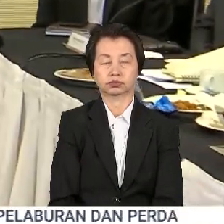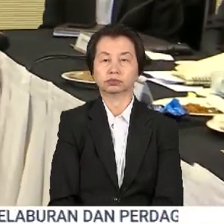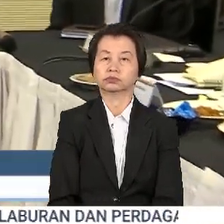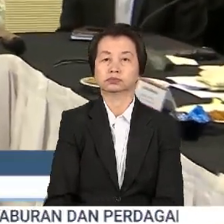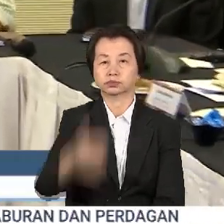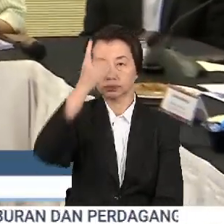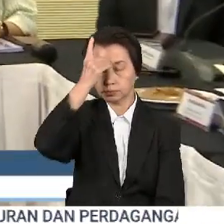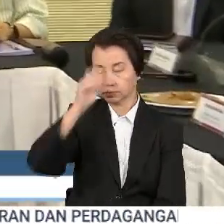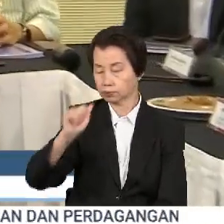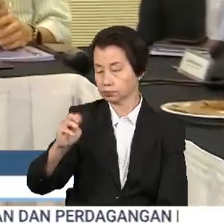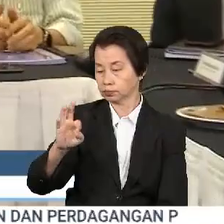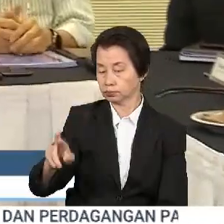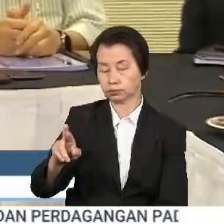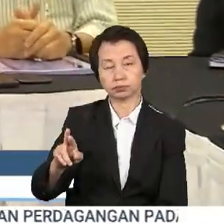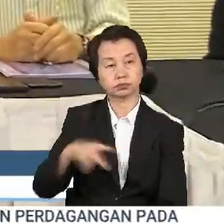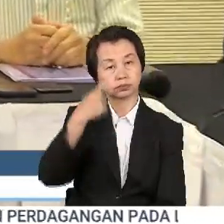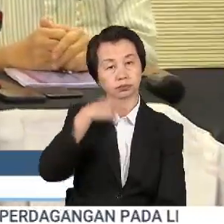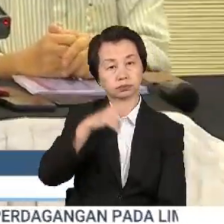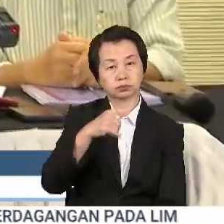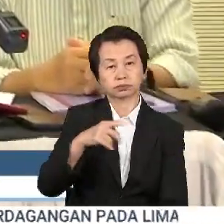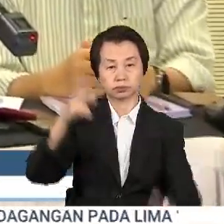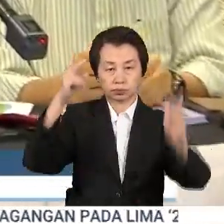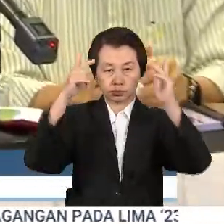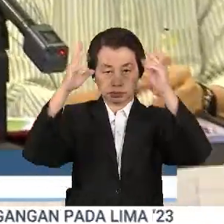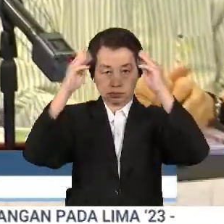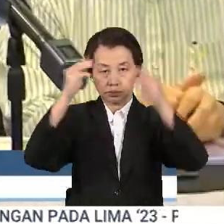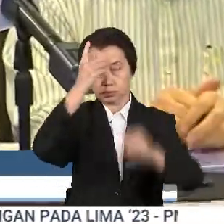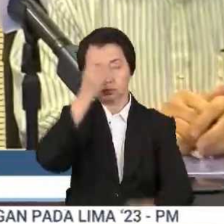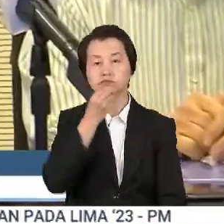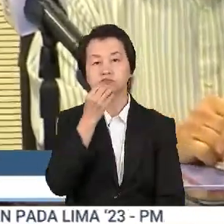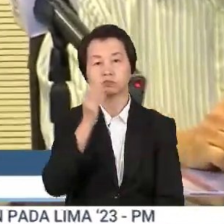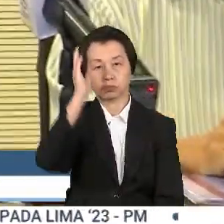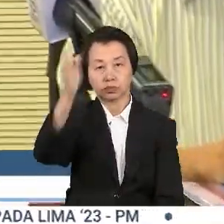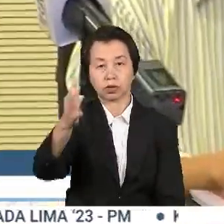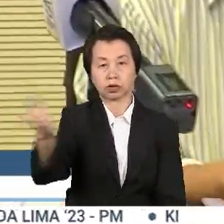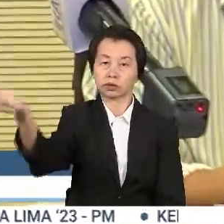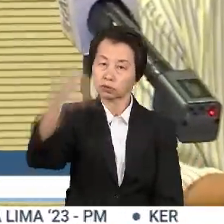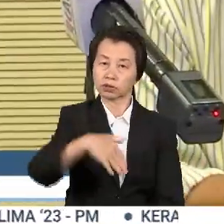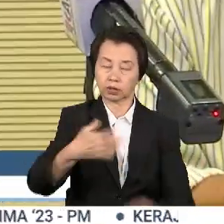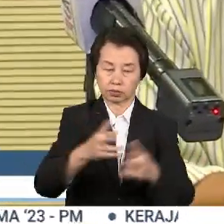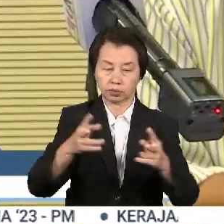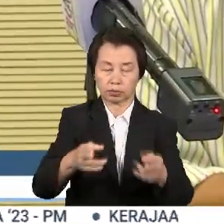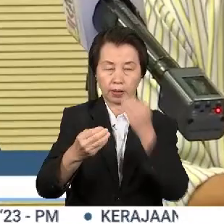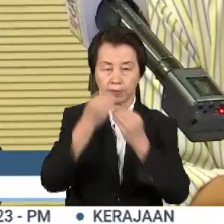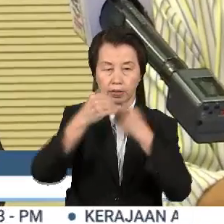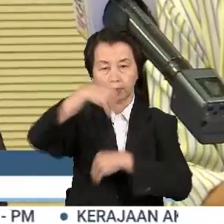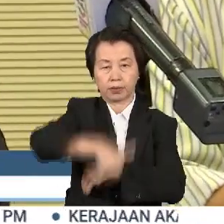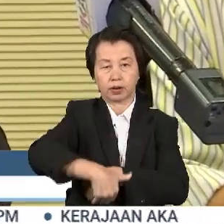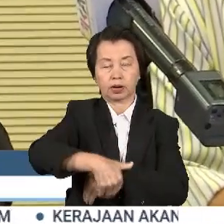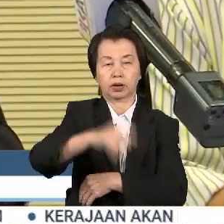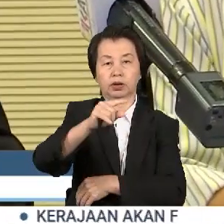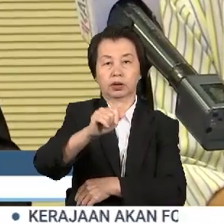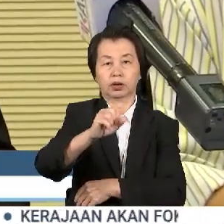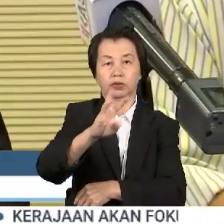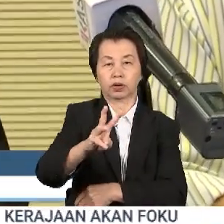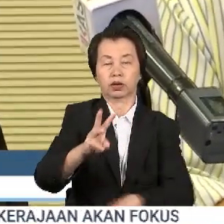Dato' Amar Douglas Ugambas berkata Perdana Menteri Dato' Seri Anwar Ibrahim dijangka menyerikan Majlis Makan Malam Gawai Dayak yang akan diadakan